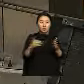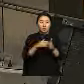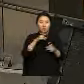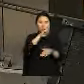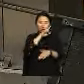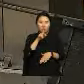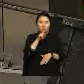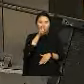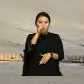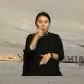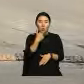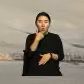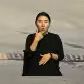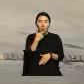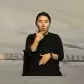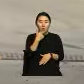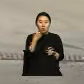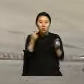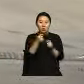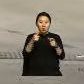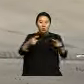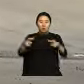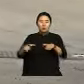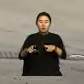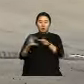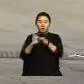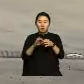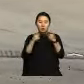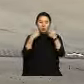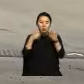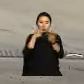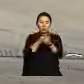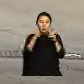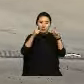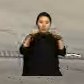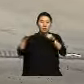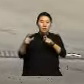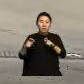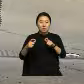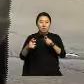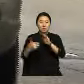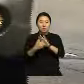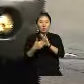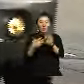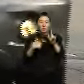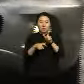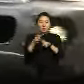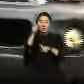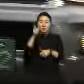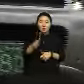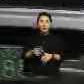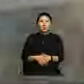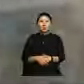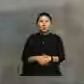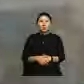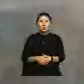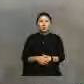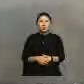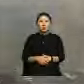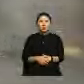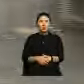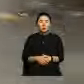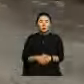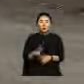의심 신고조차 없었지만 인근 지역에서 잇따라 확진 판정이 나오자 방호막을 더욱 강화하고 있습니다.